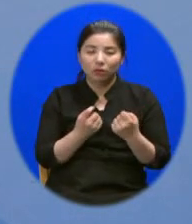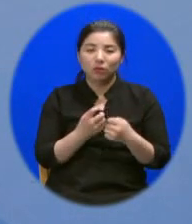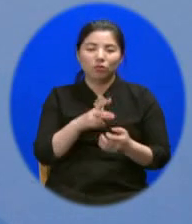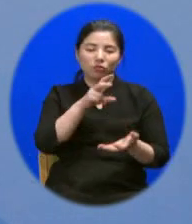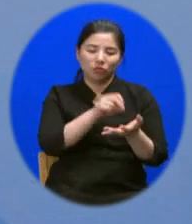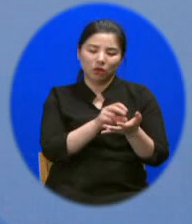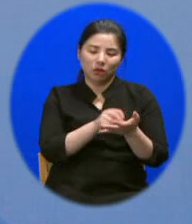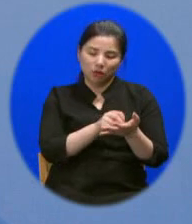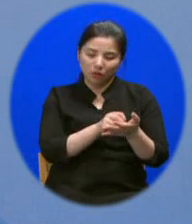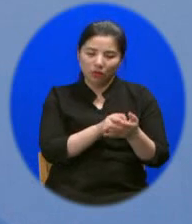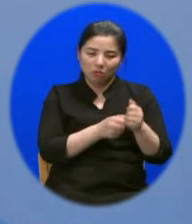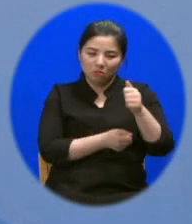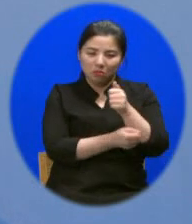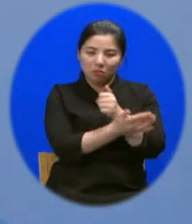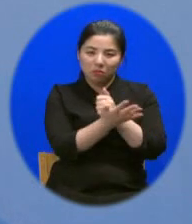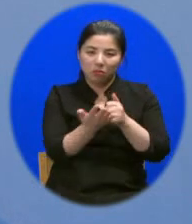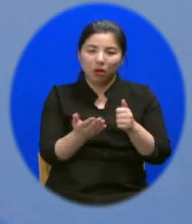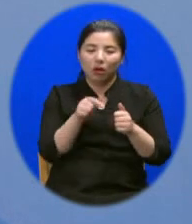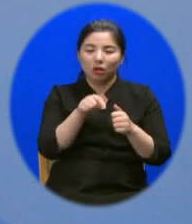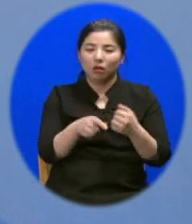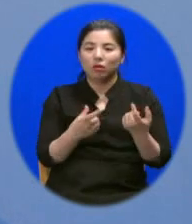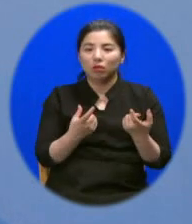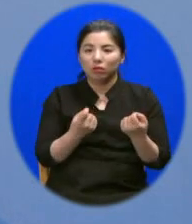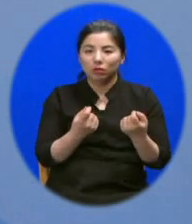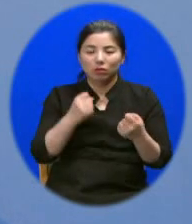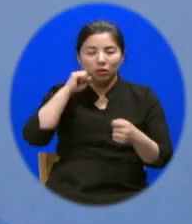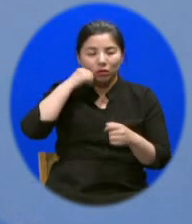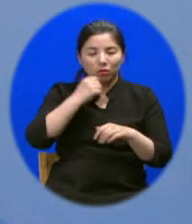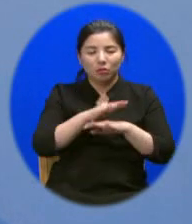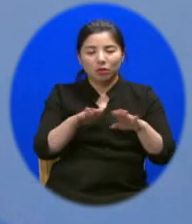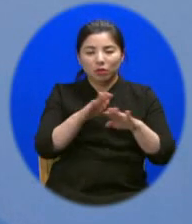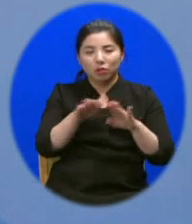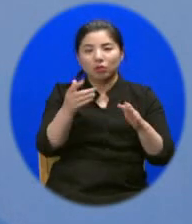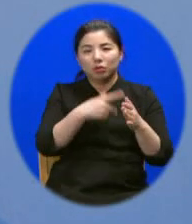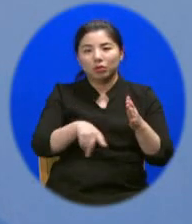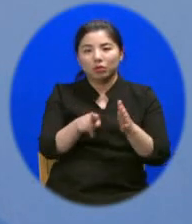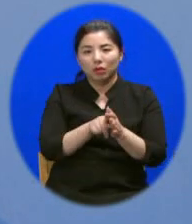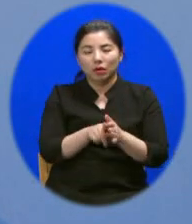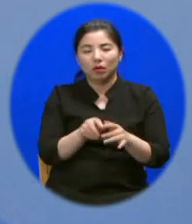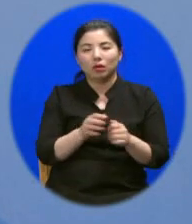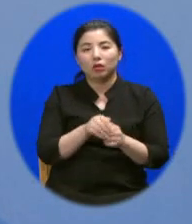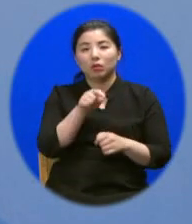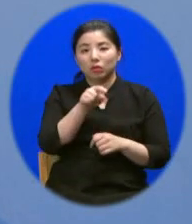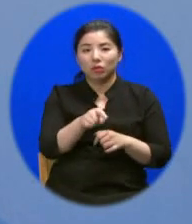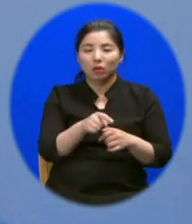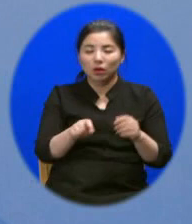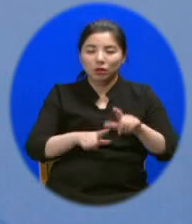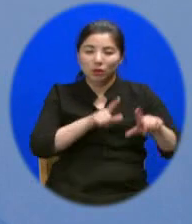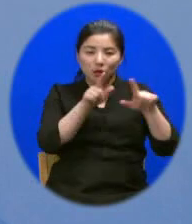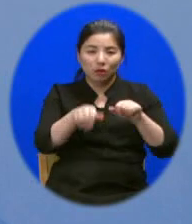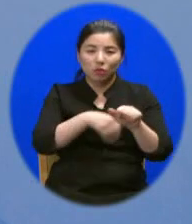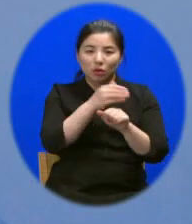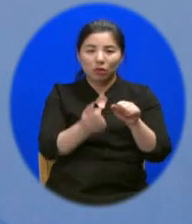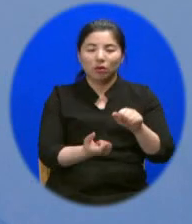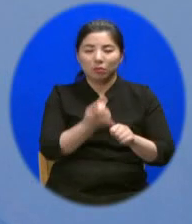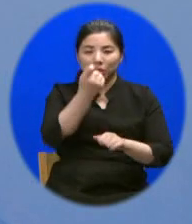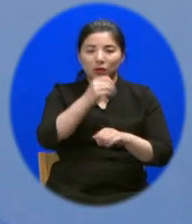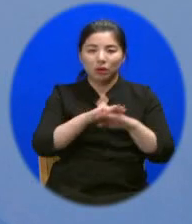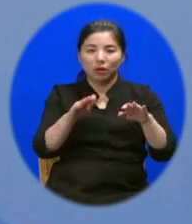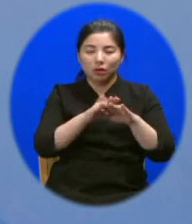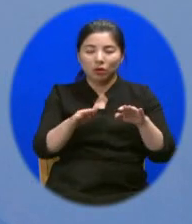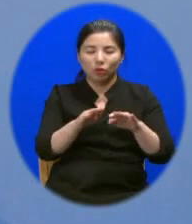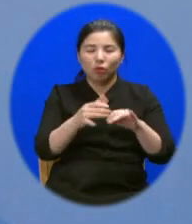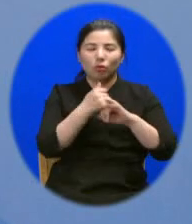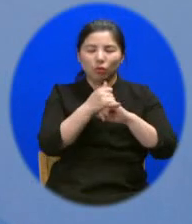문 제 점 에서 파생되는 그와 같은 어려움을 해결하기 위해서는 여기에 정 조건을 빨리 해결하는